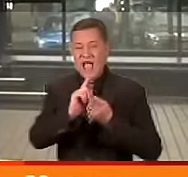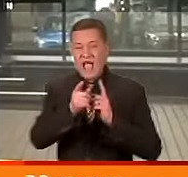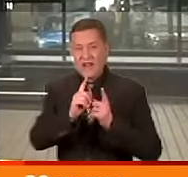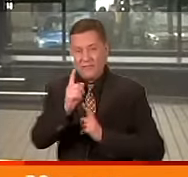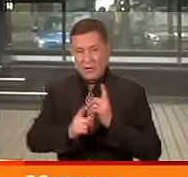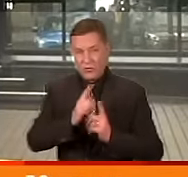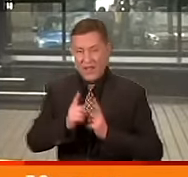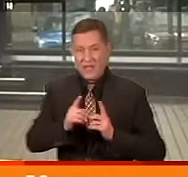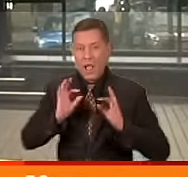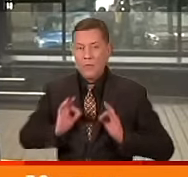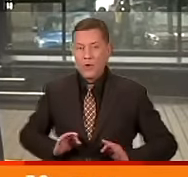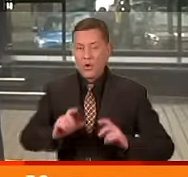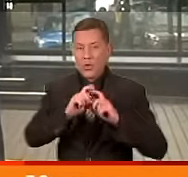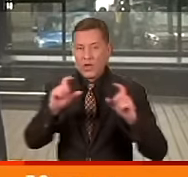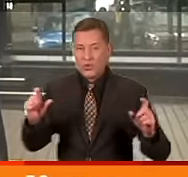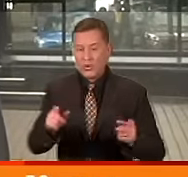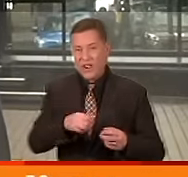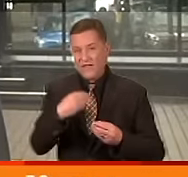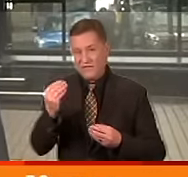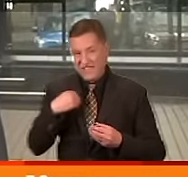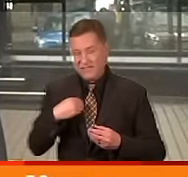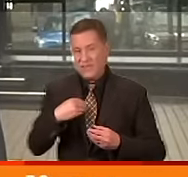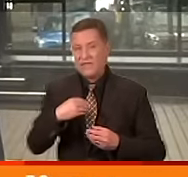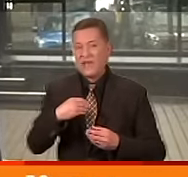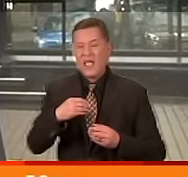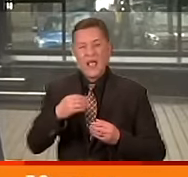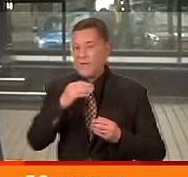прокуратури Луценко відвів собі небагато,